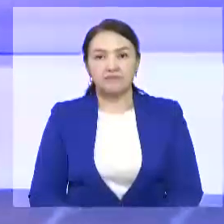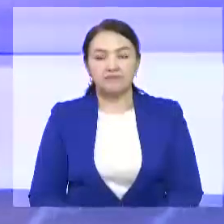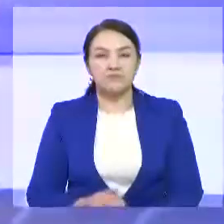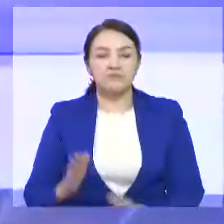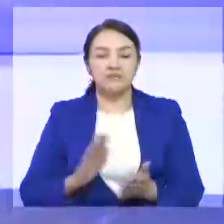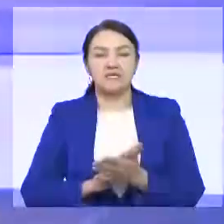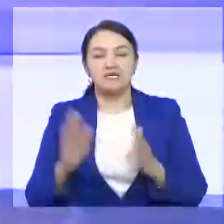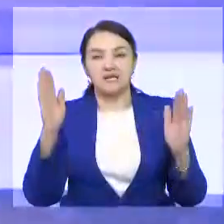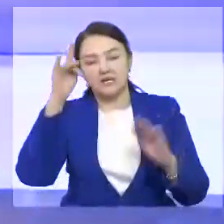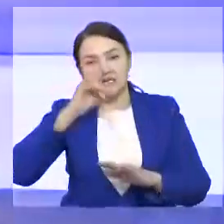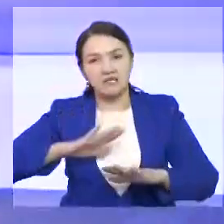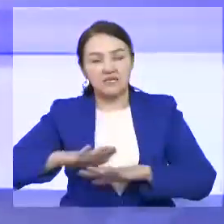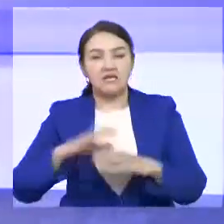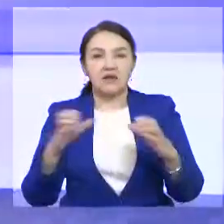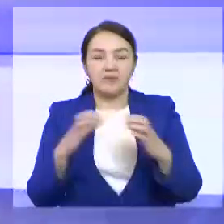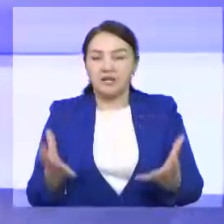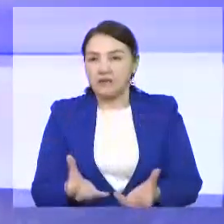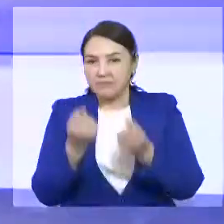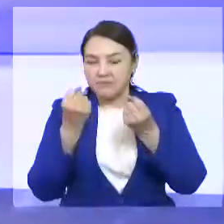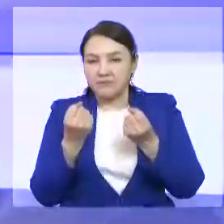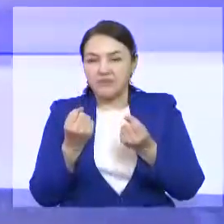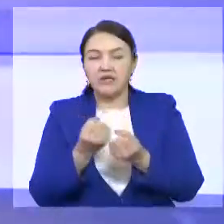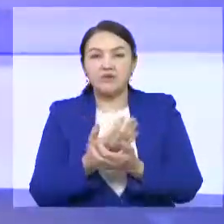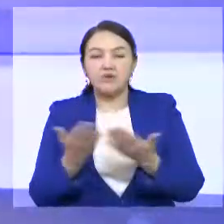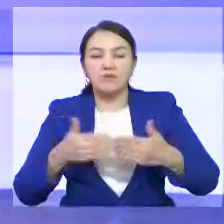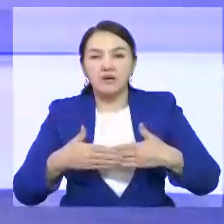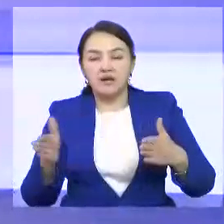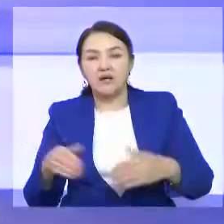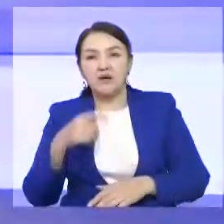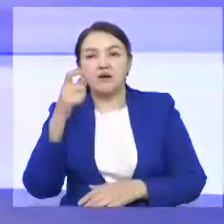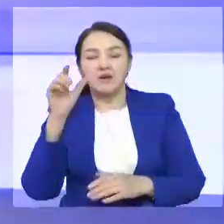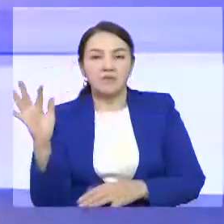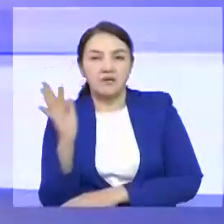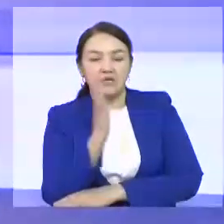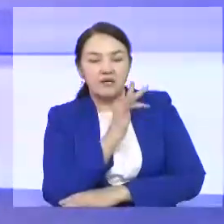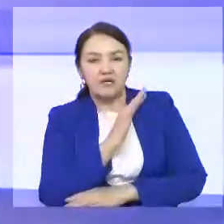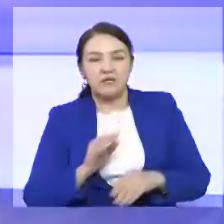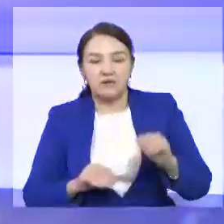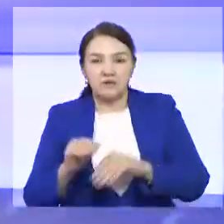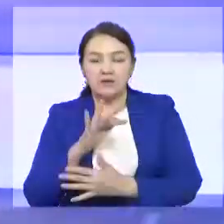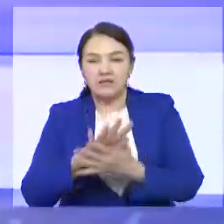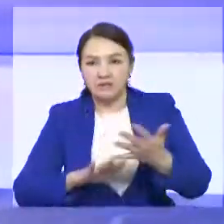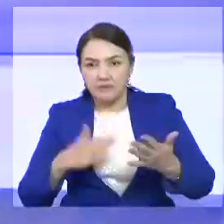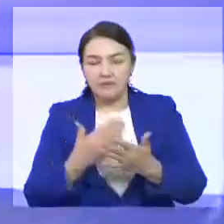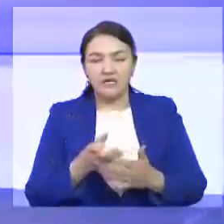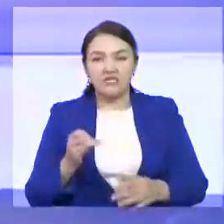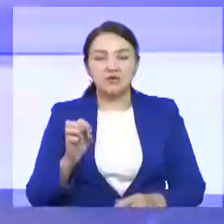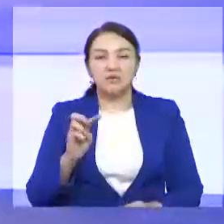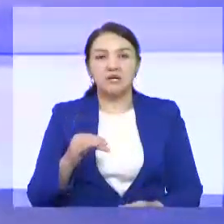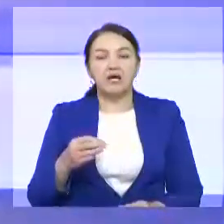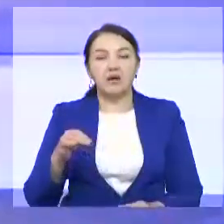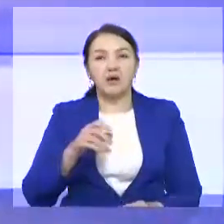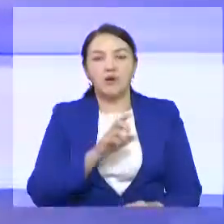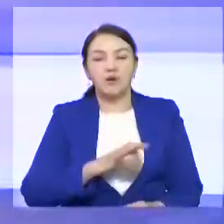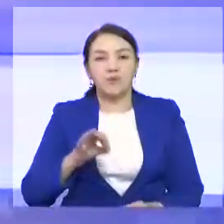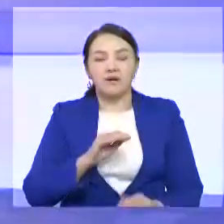Таза Қазақстан экологиялық акциясын қолдау мақсатында өңірде түліктердің ағаш егу челленджі жалғасып жатыр. Бұл жолы Мақсат Құсайынов атындағы облыстық